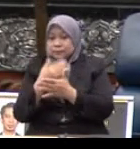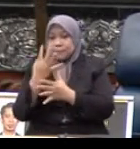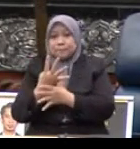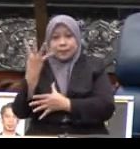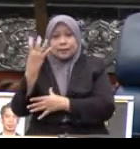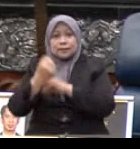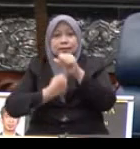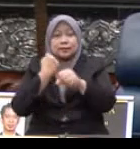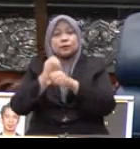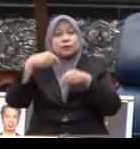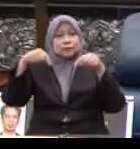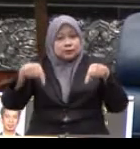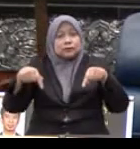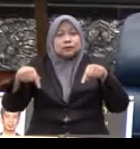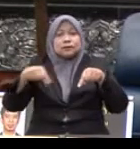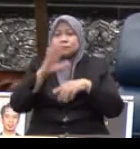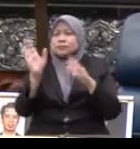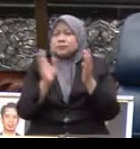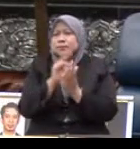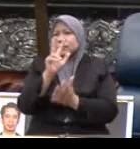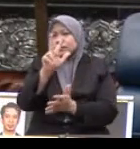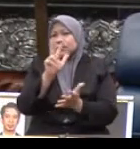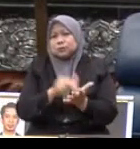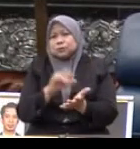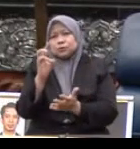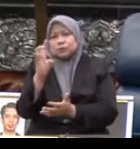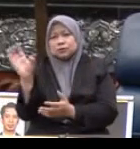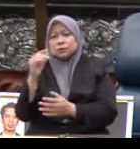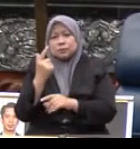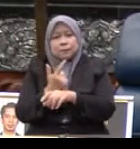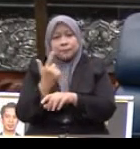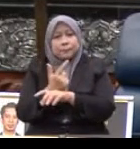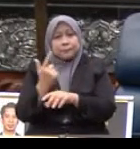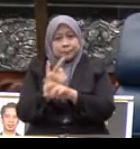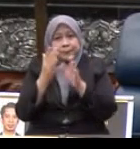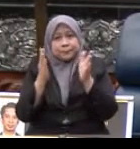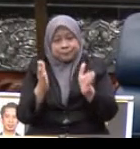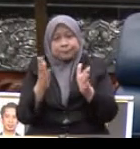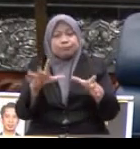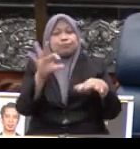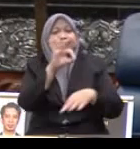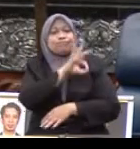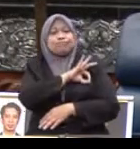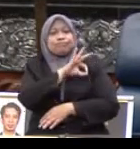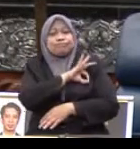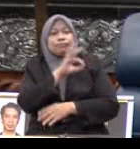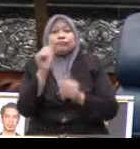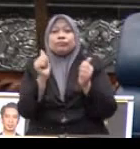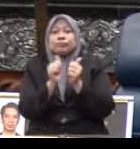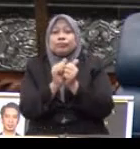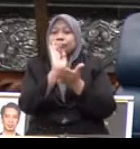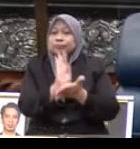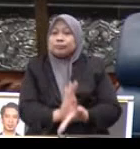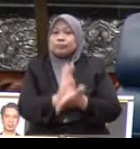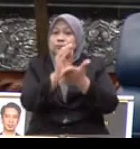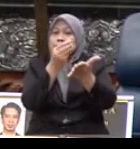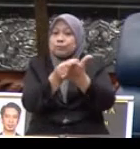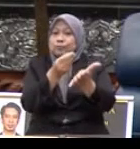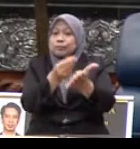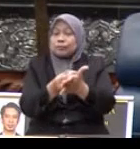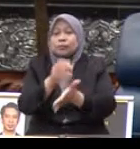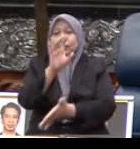ini seramai 3787 bilangan pelatih telah menerima manfaat dengan bantuan keuangan